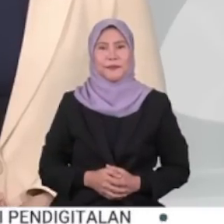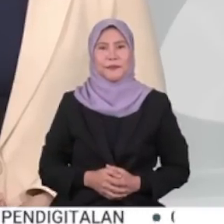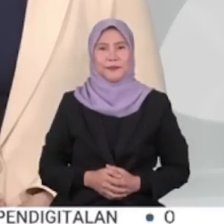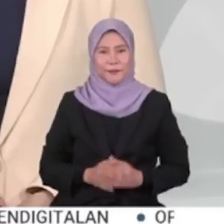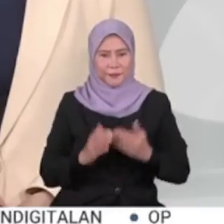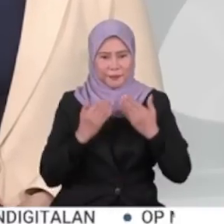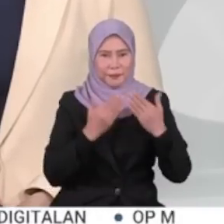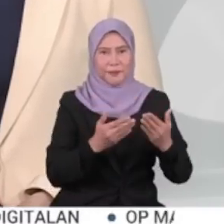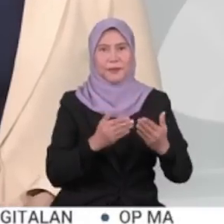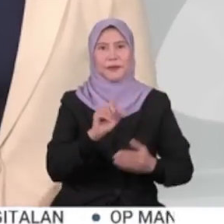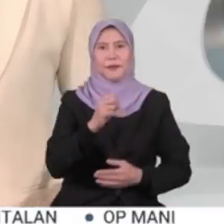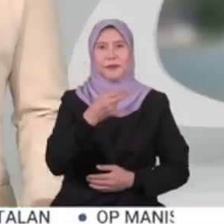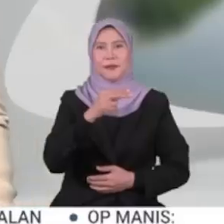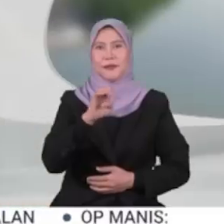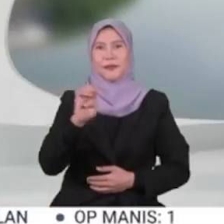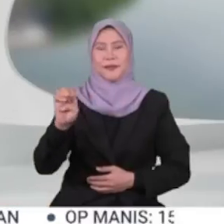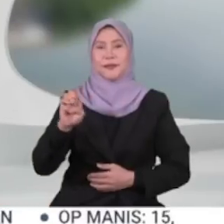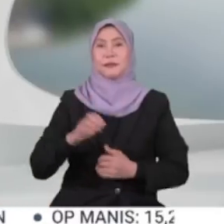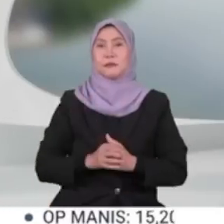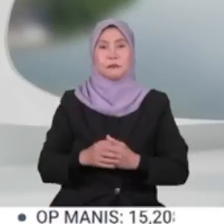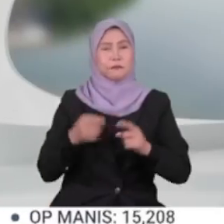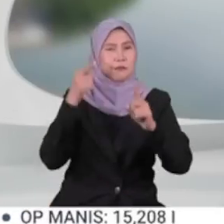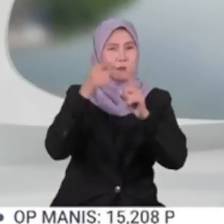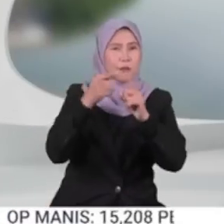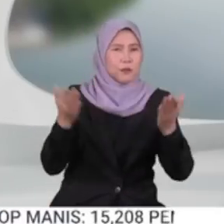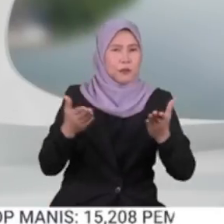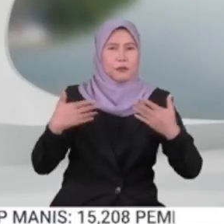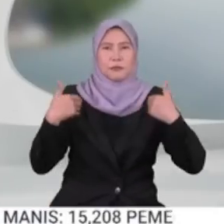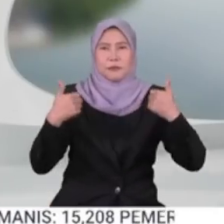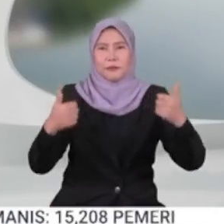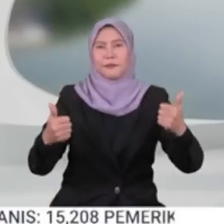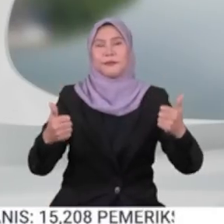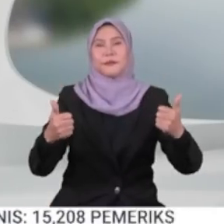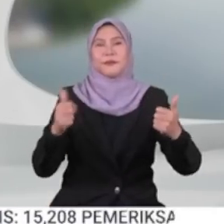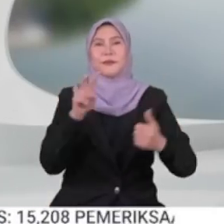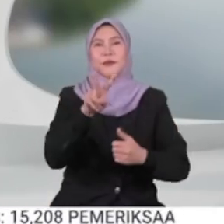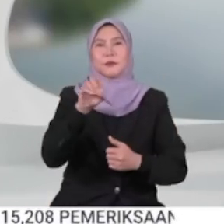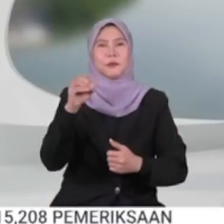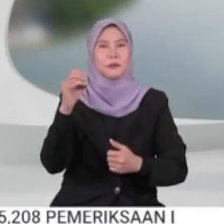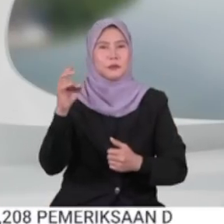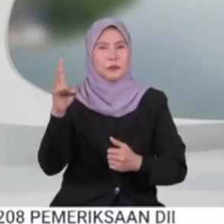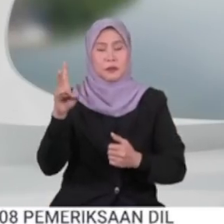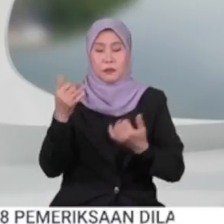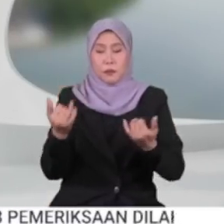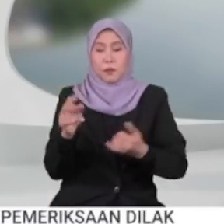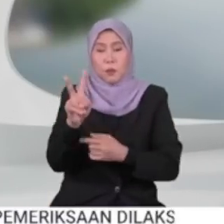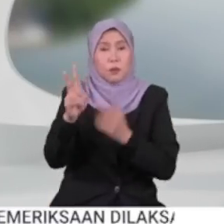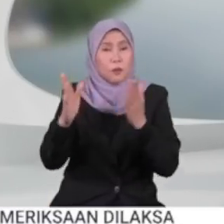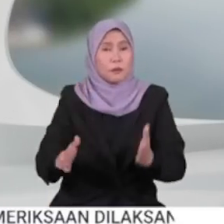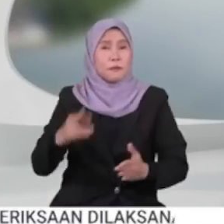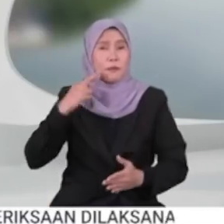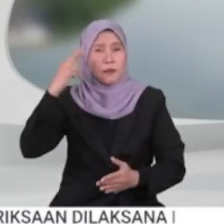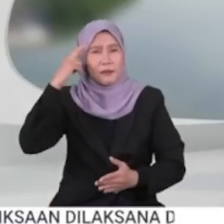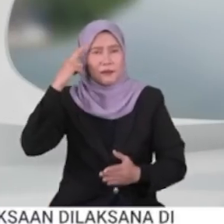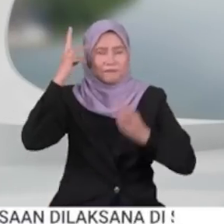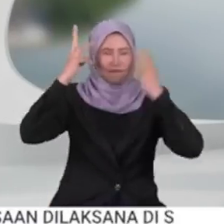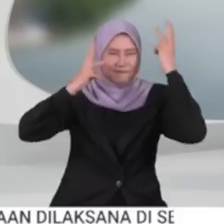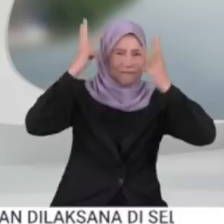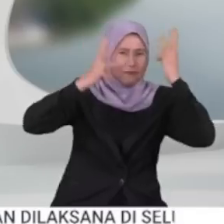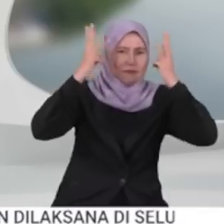Baik, sahih. Berdasarkan kajian mobiliti kesihatan kebangsaan Malaysia 2017, 2 daripada 5 remaja mengalami